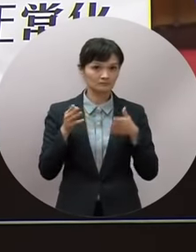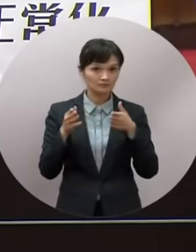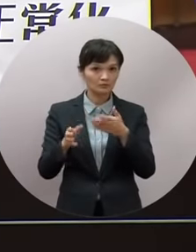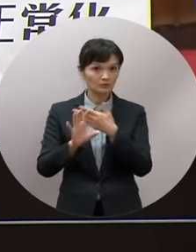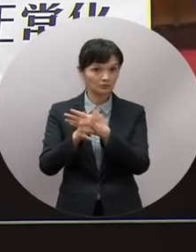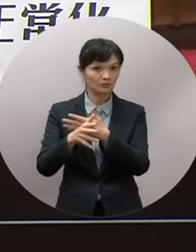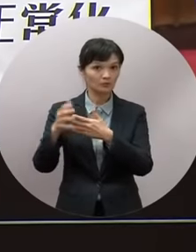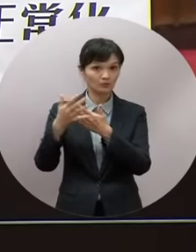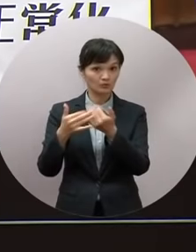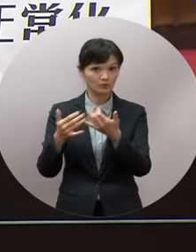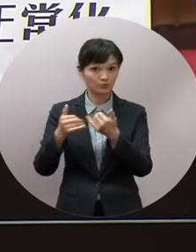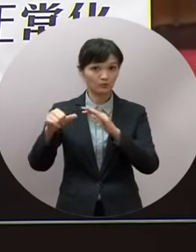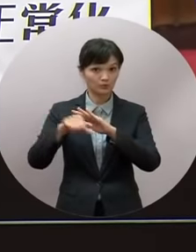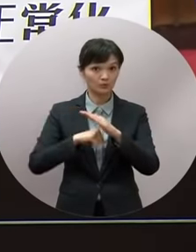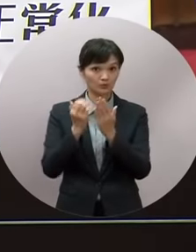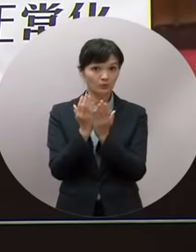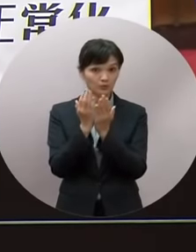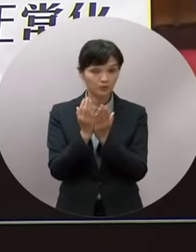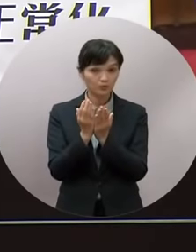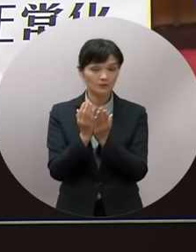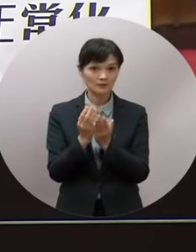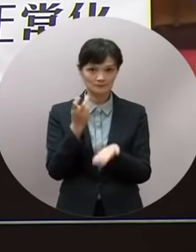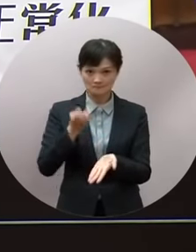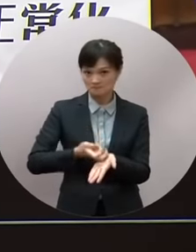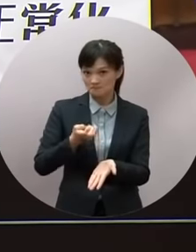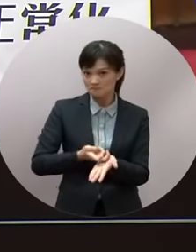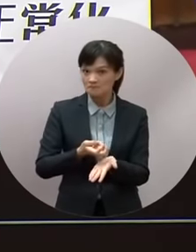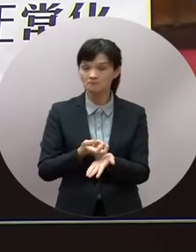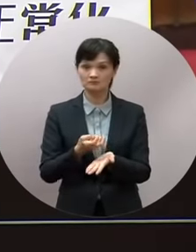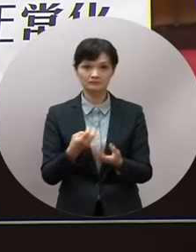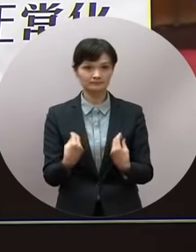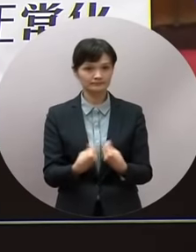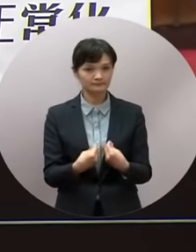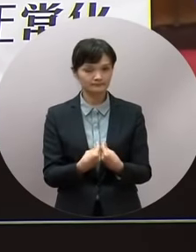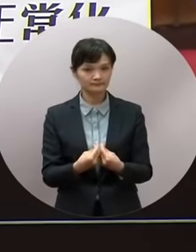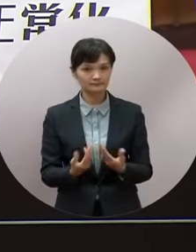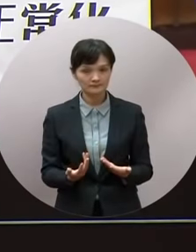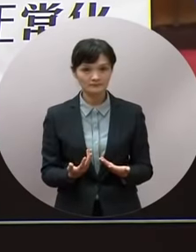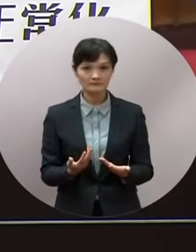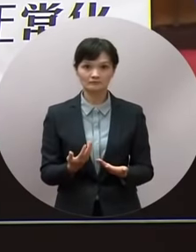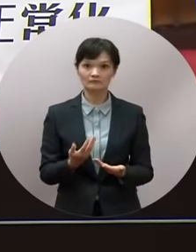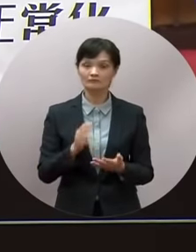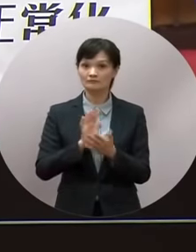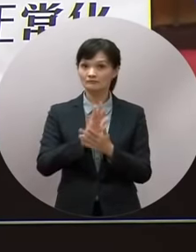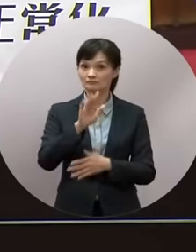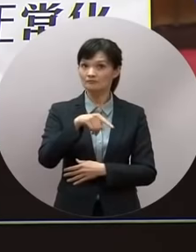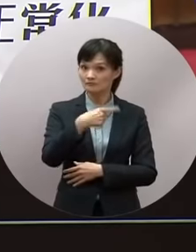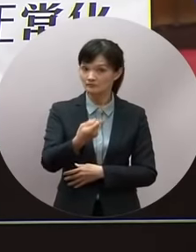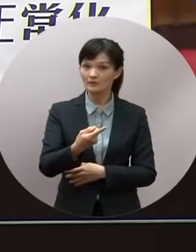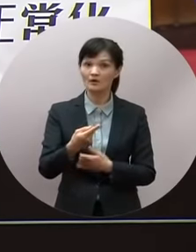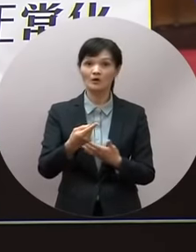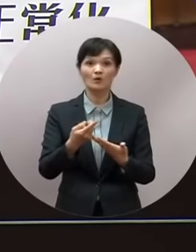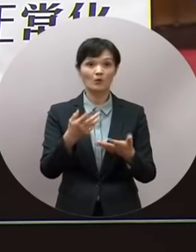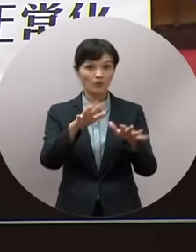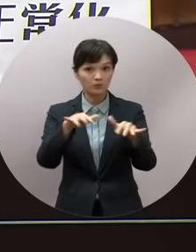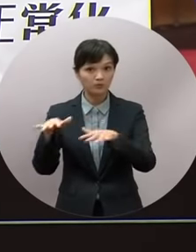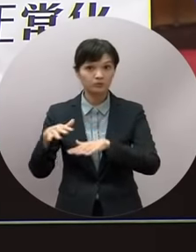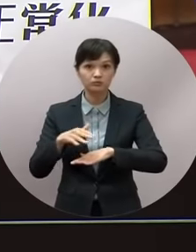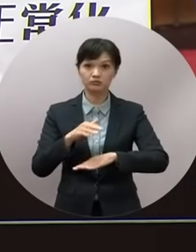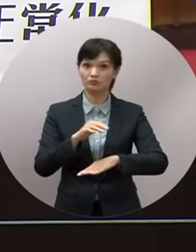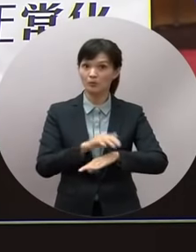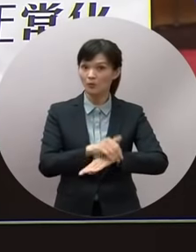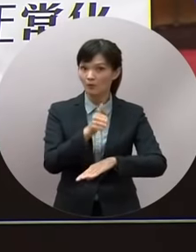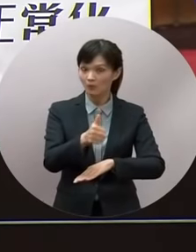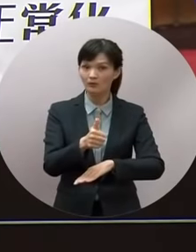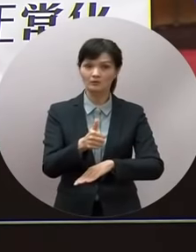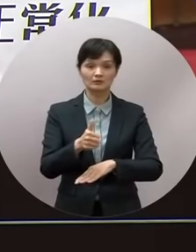外生来台的权益的这个时候，我们很多学术外交招生的好成绩都会功